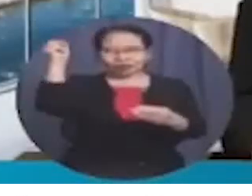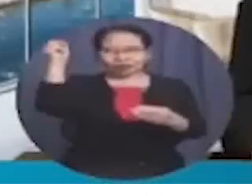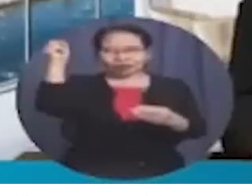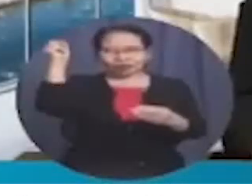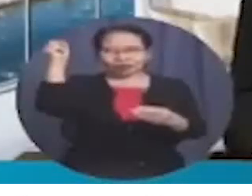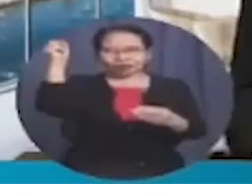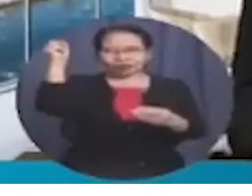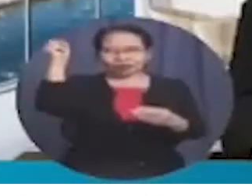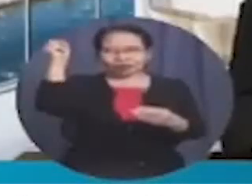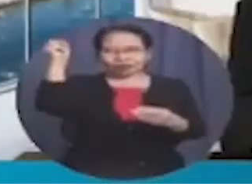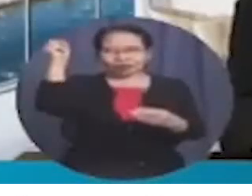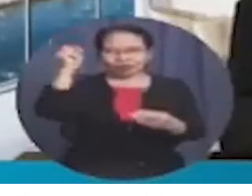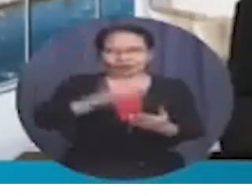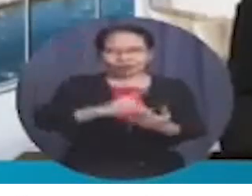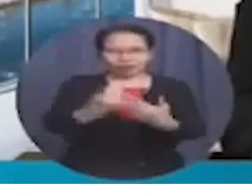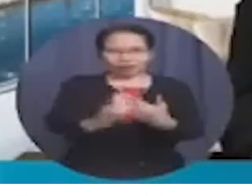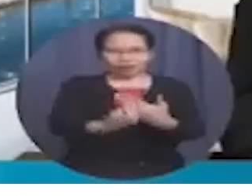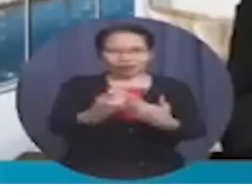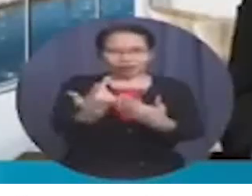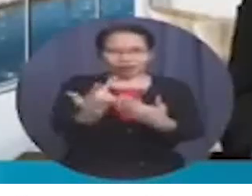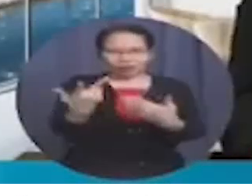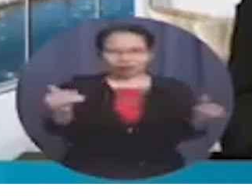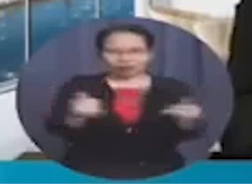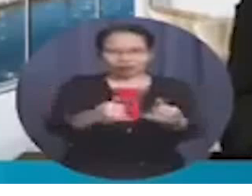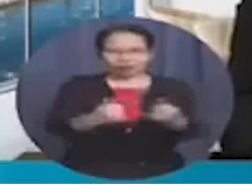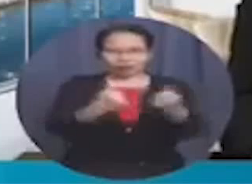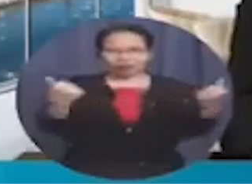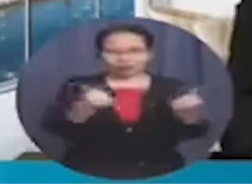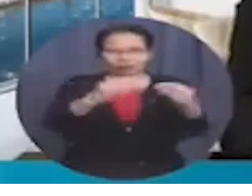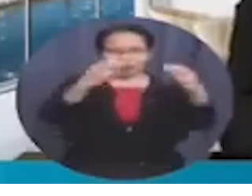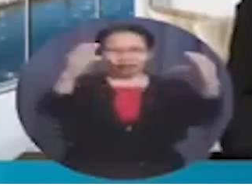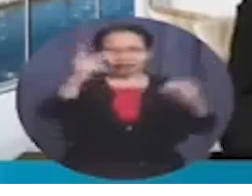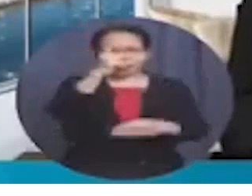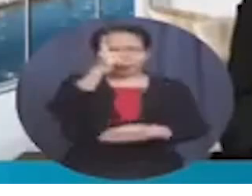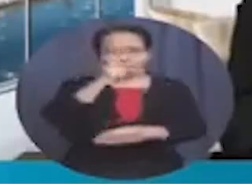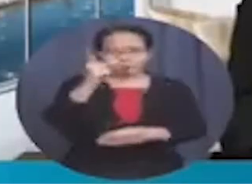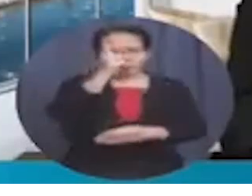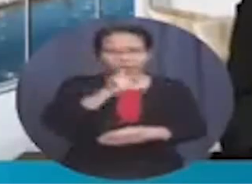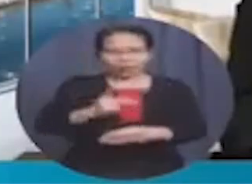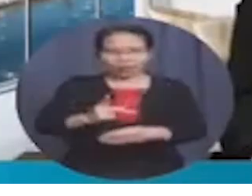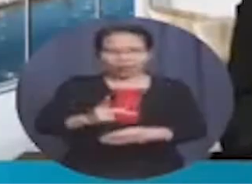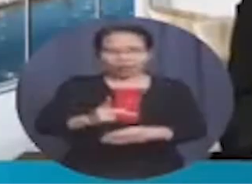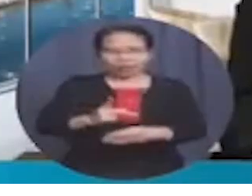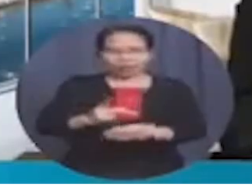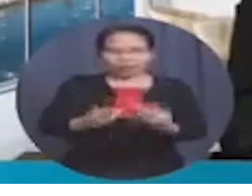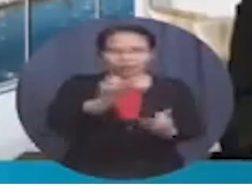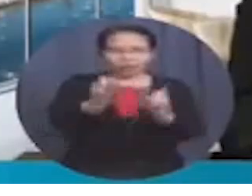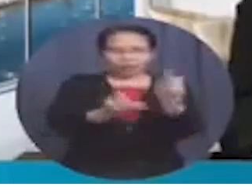yun ng pagdiriwang ng pagan feast na birthday of